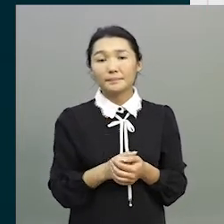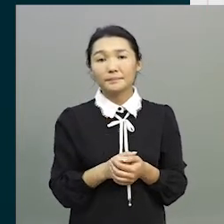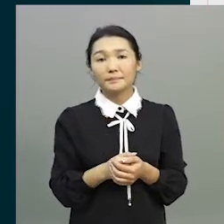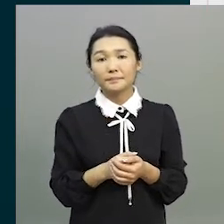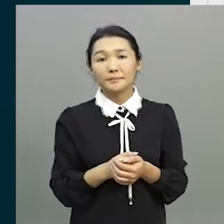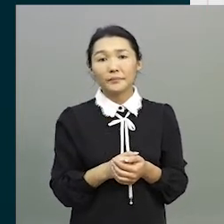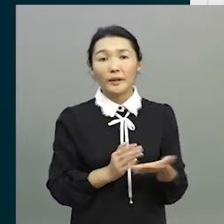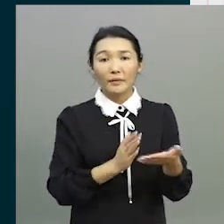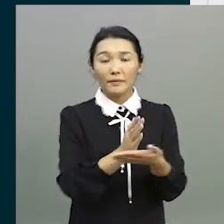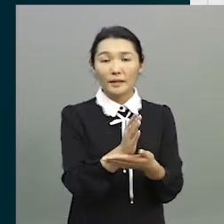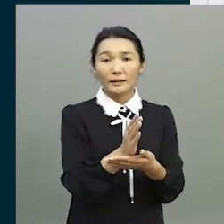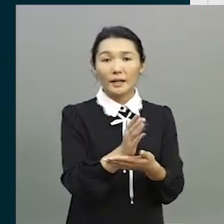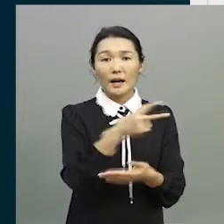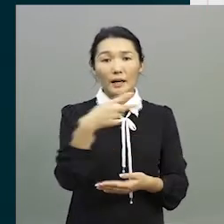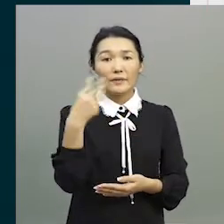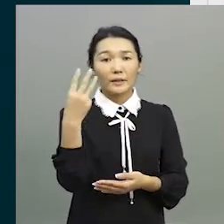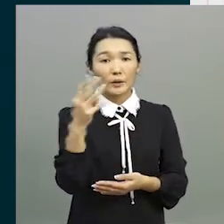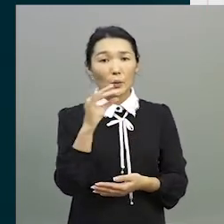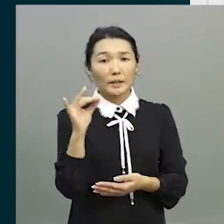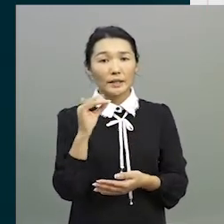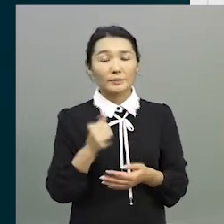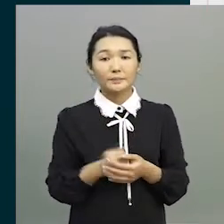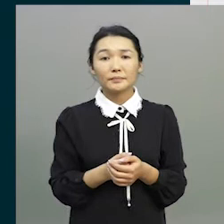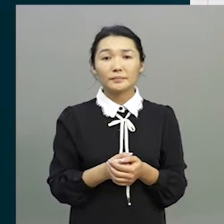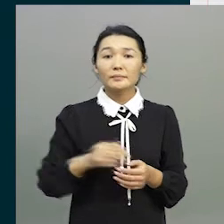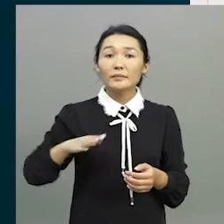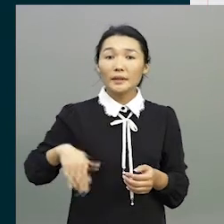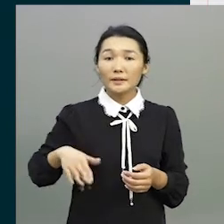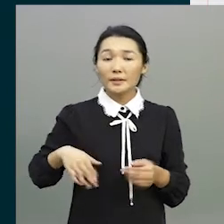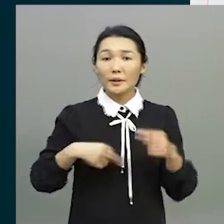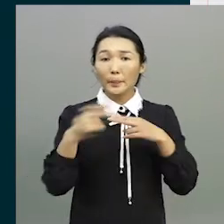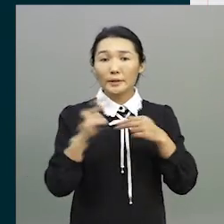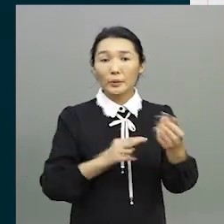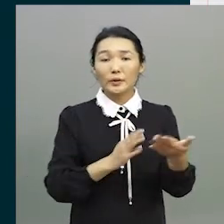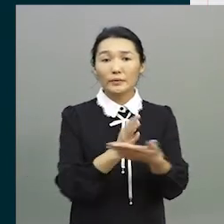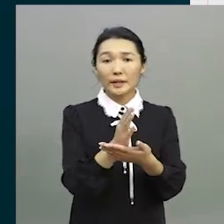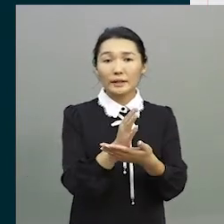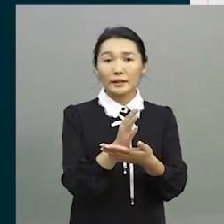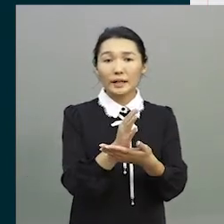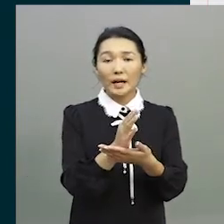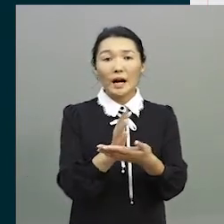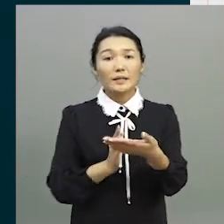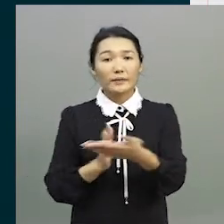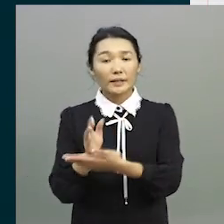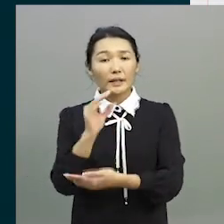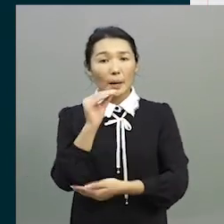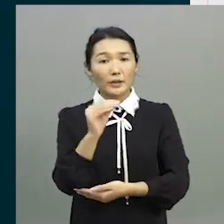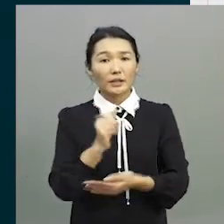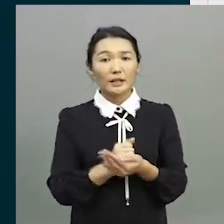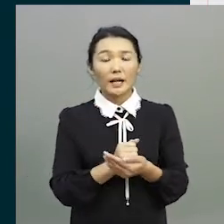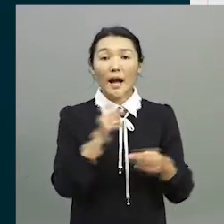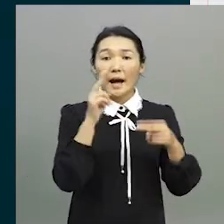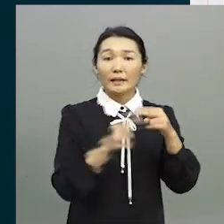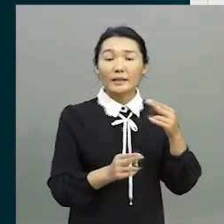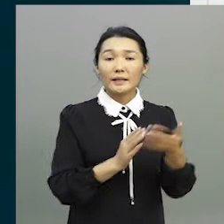вектор равны трем и а затем построить вектор со направлены с вектором же от конца вектора